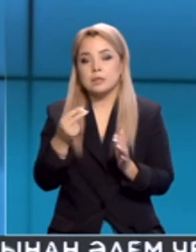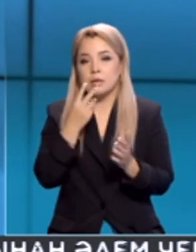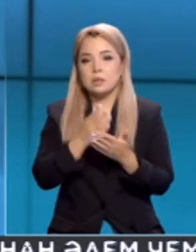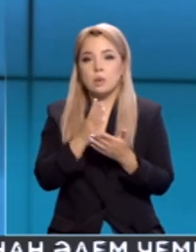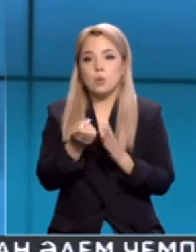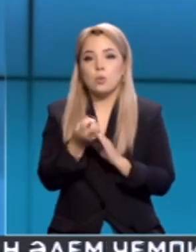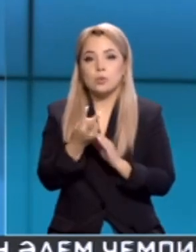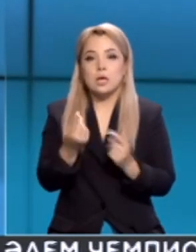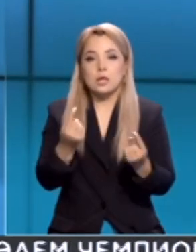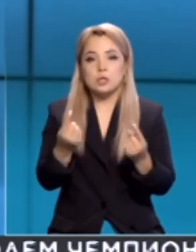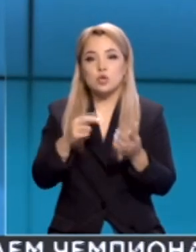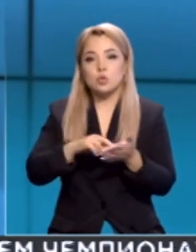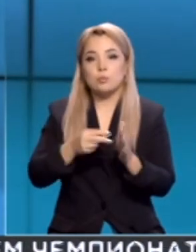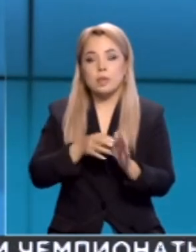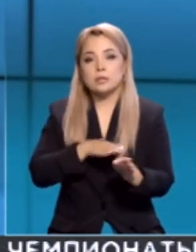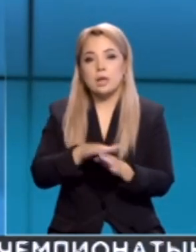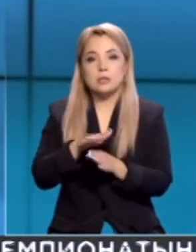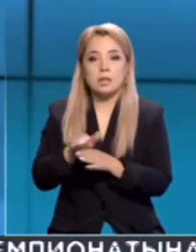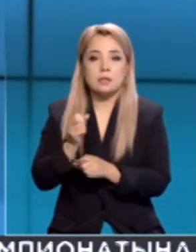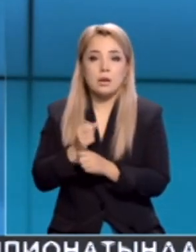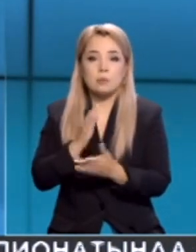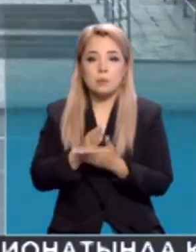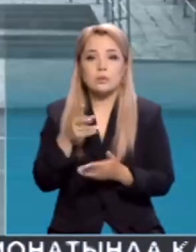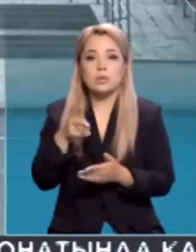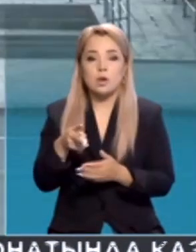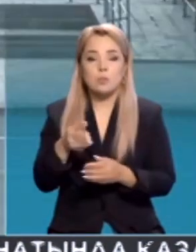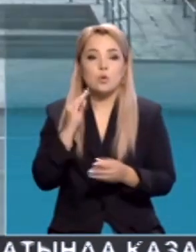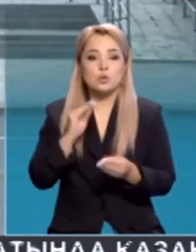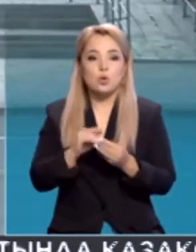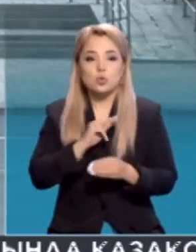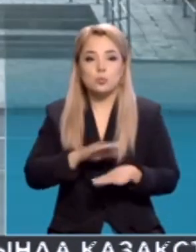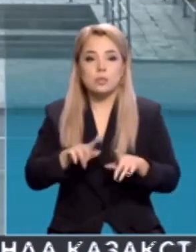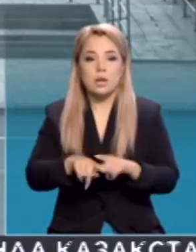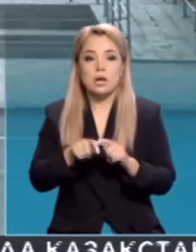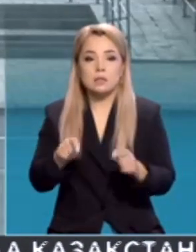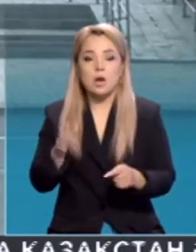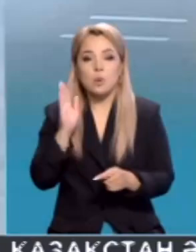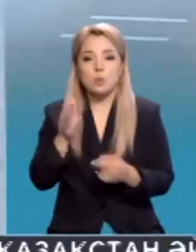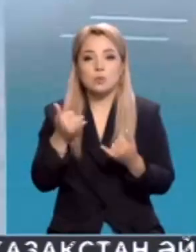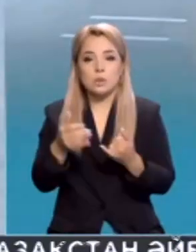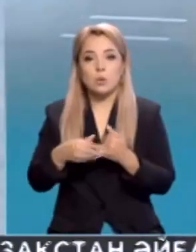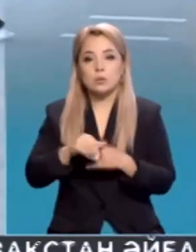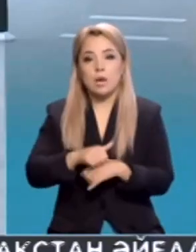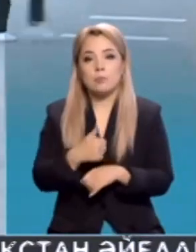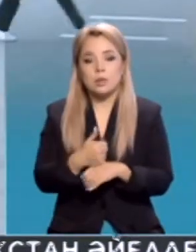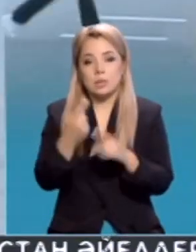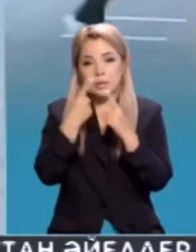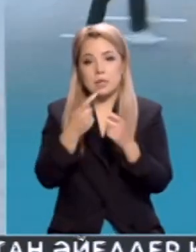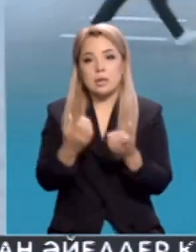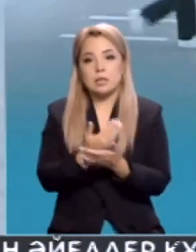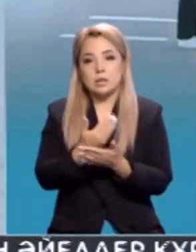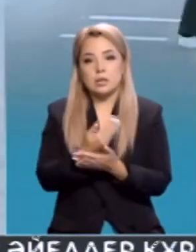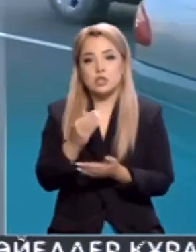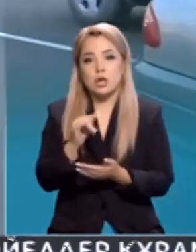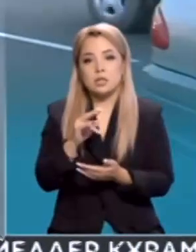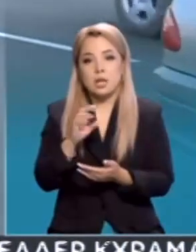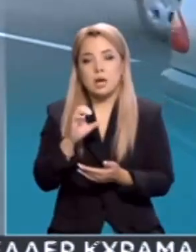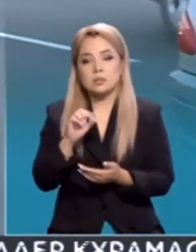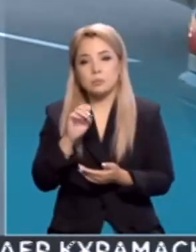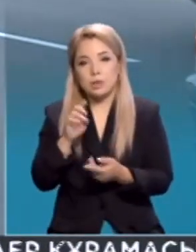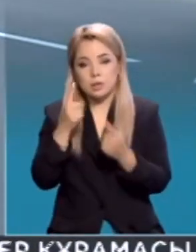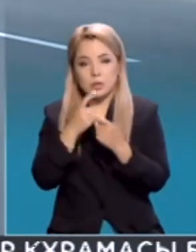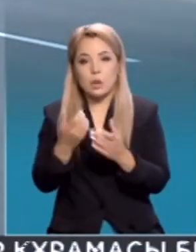болатын 12 ірі жоба жүзеге асады. Ол үшін 2000 тұрақты жұмыс орны ашылмақ. Бұл туралы өңір басшысы айтты. Жеңіс Қасымбектің